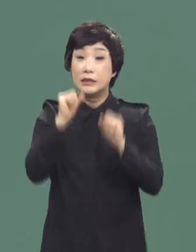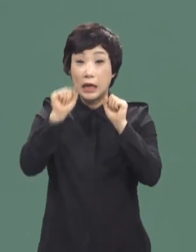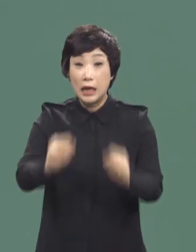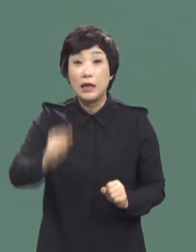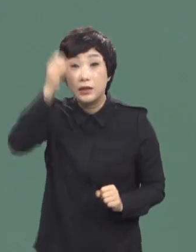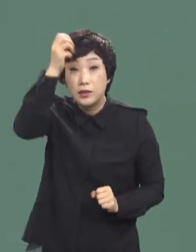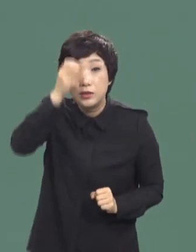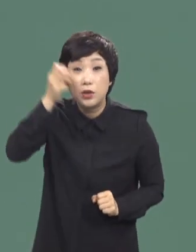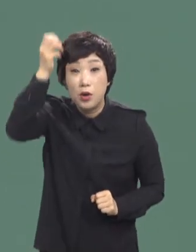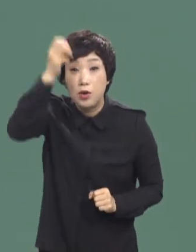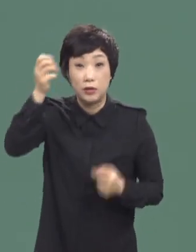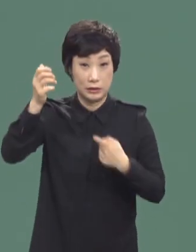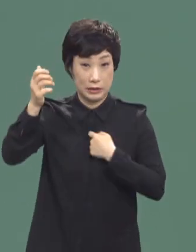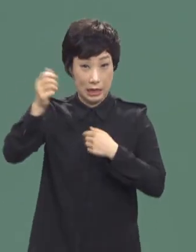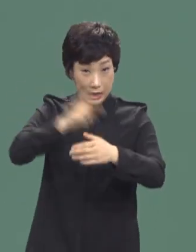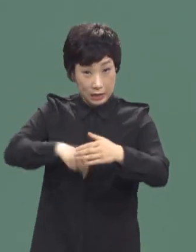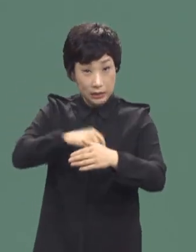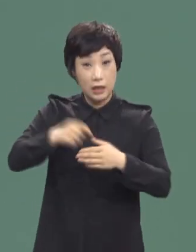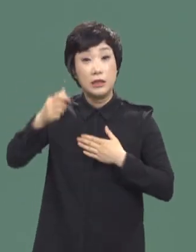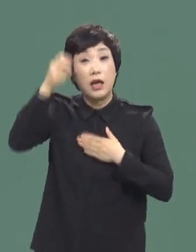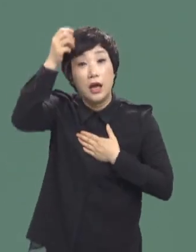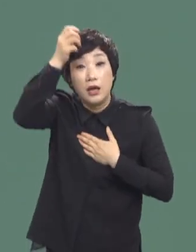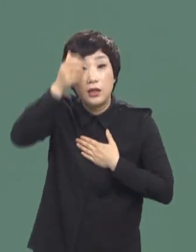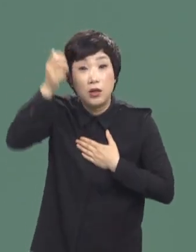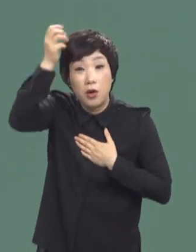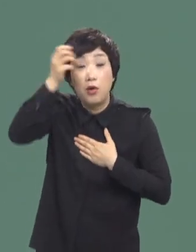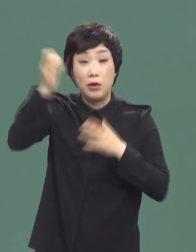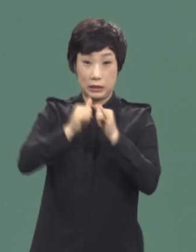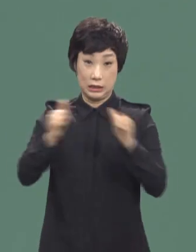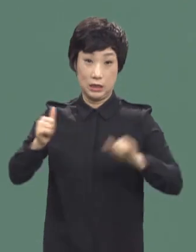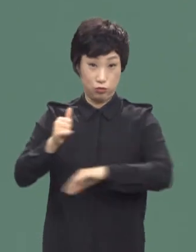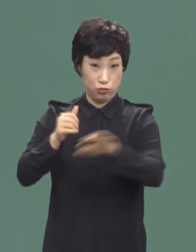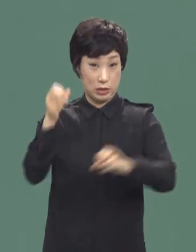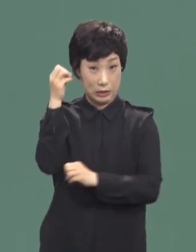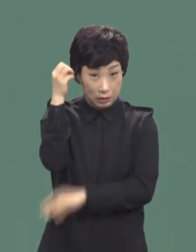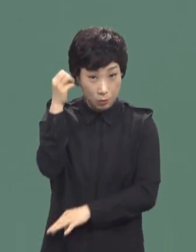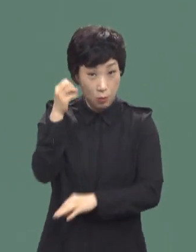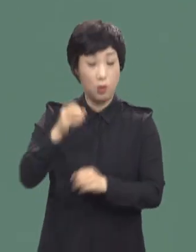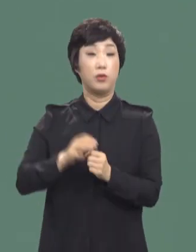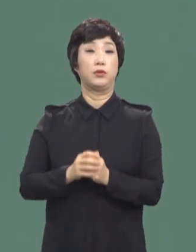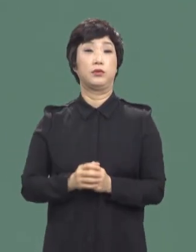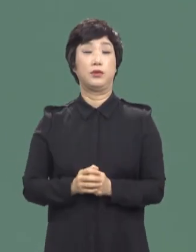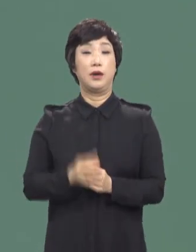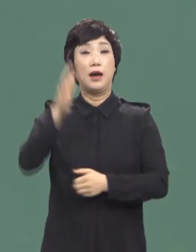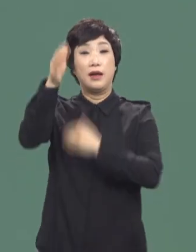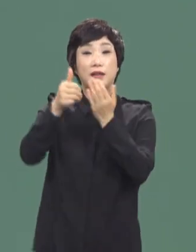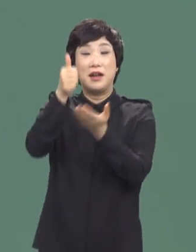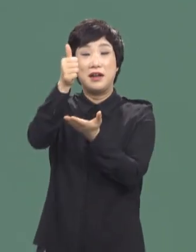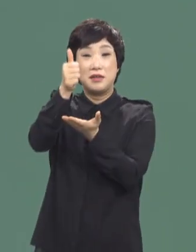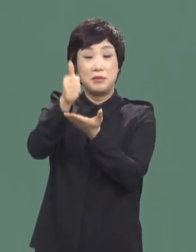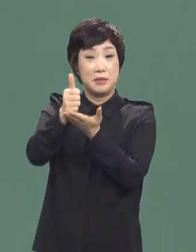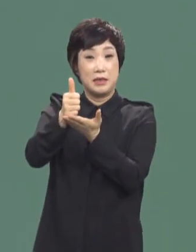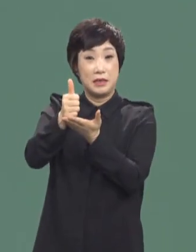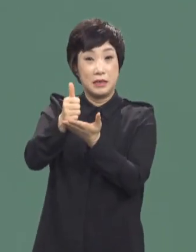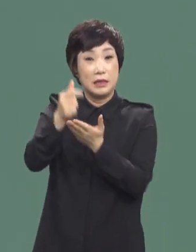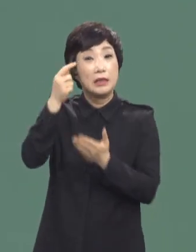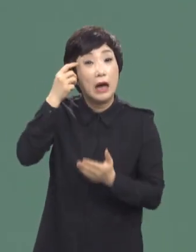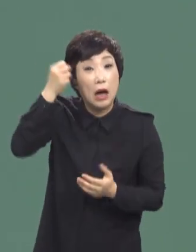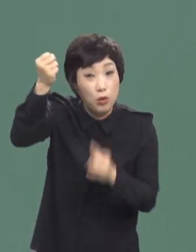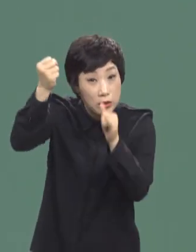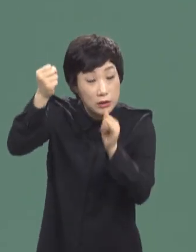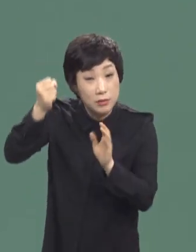생명, 내 속에 있는 내 영혼을 인간의 근본적인 존재로 하나님은